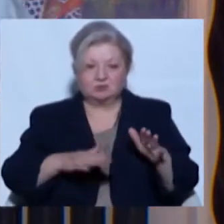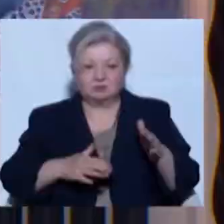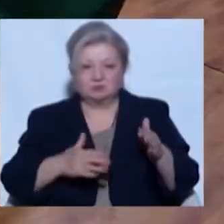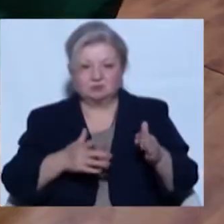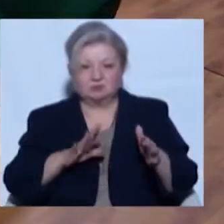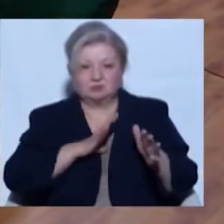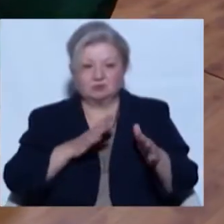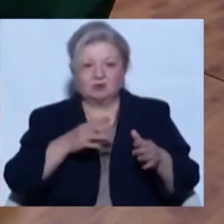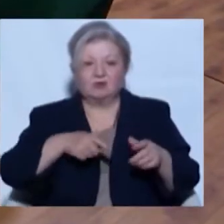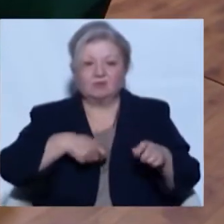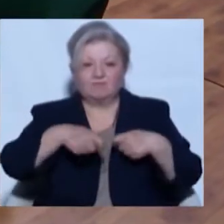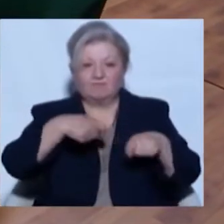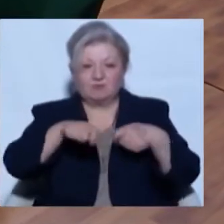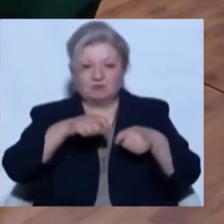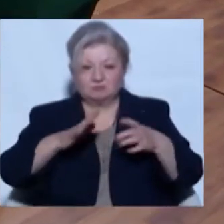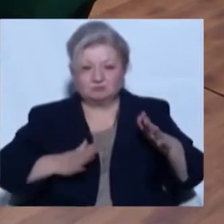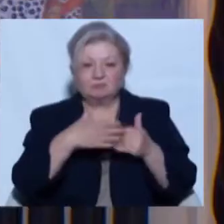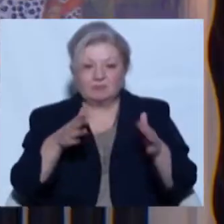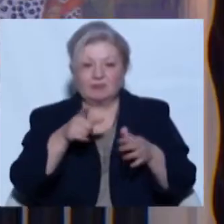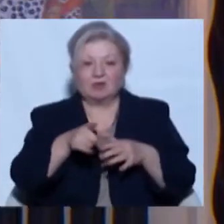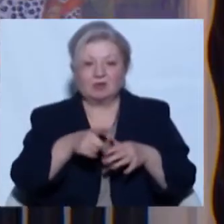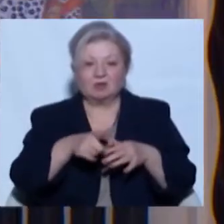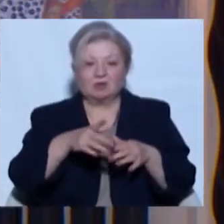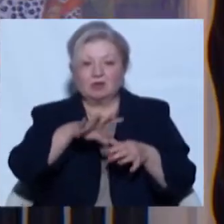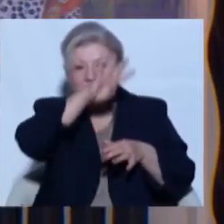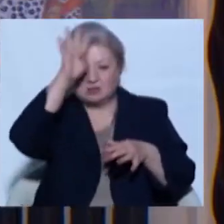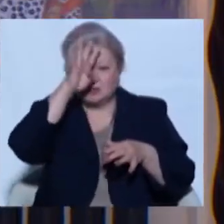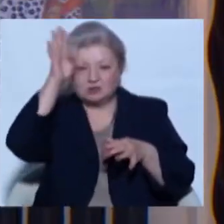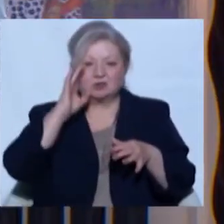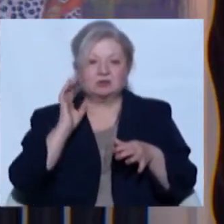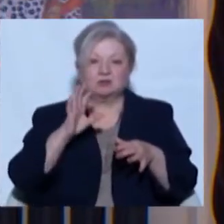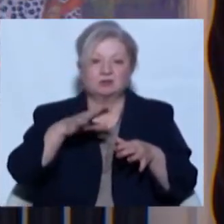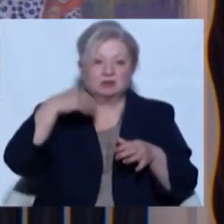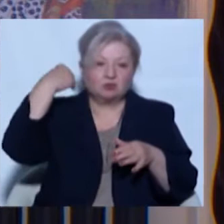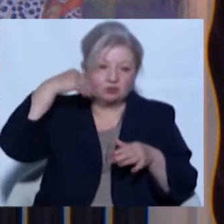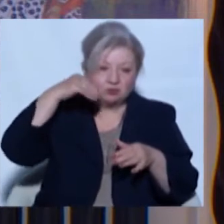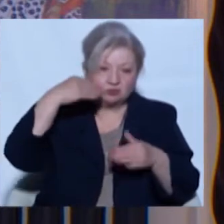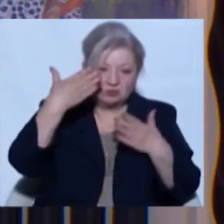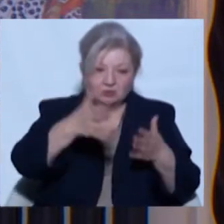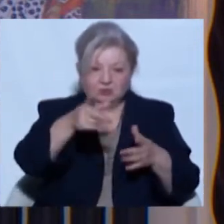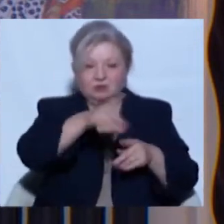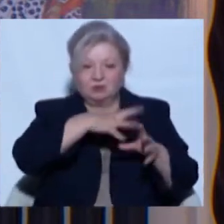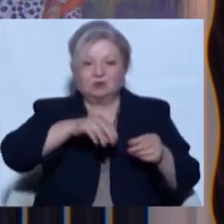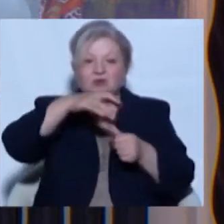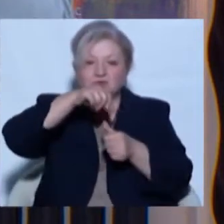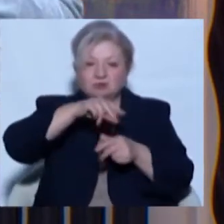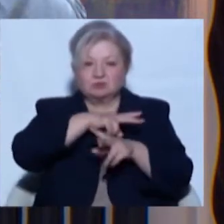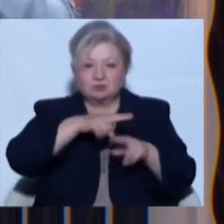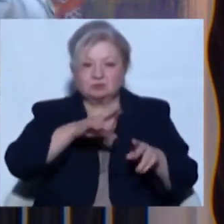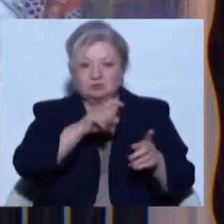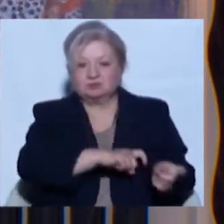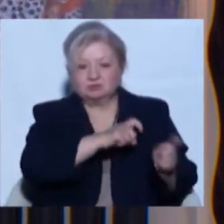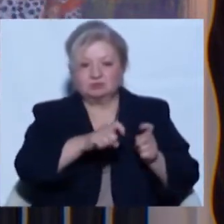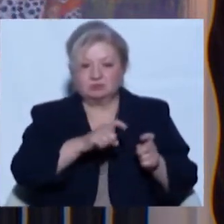ვაჭრობა. უფრო მეტის ვაჭრობის წახალისებისათვის ოსმალეთთან და ირანიდან მაქსიმალურად შეეცადა და აუცილებლად უნდა ვთქვათ, რომ სასამხრეთიდანაც